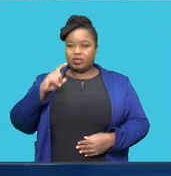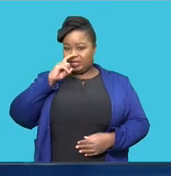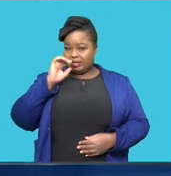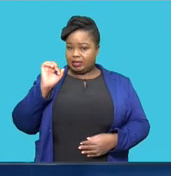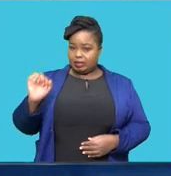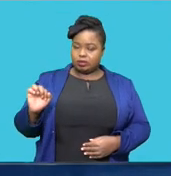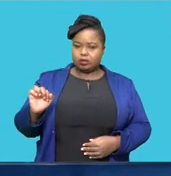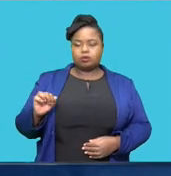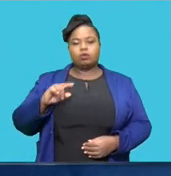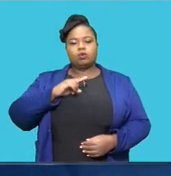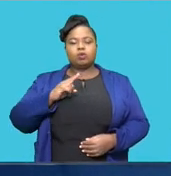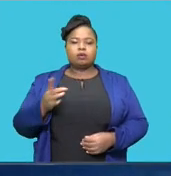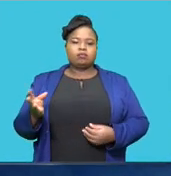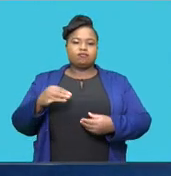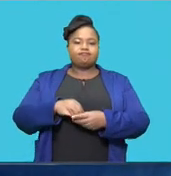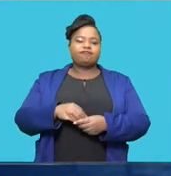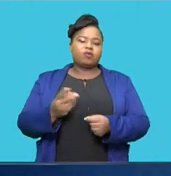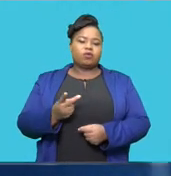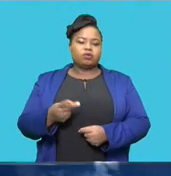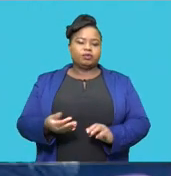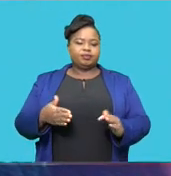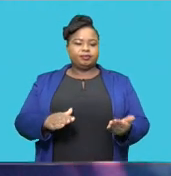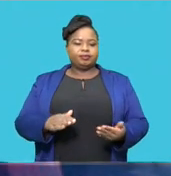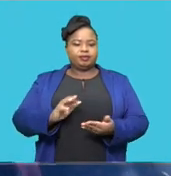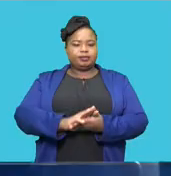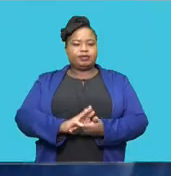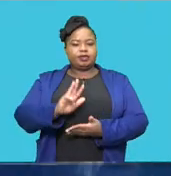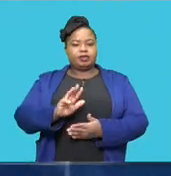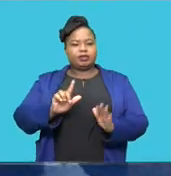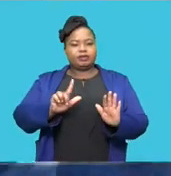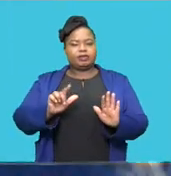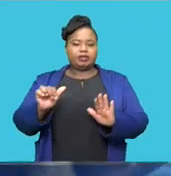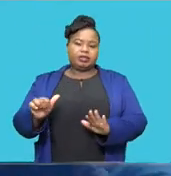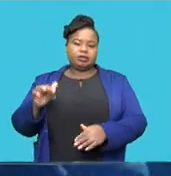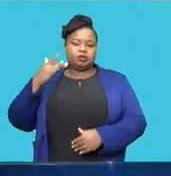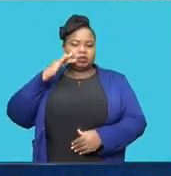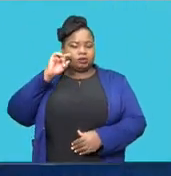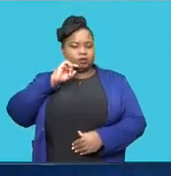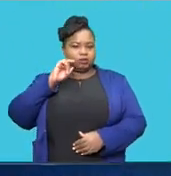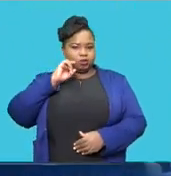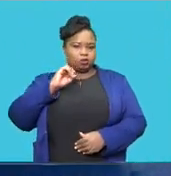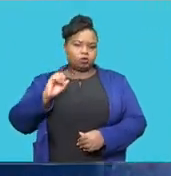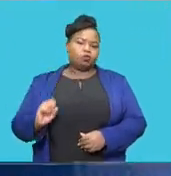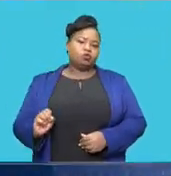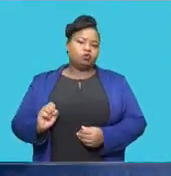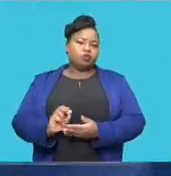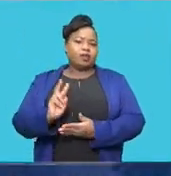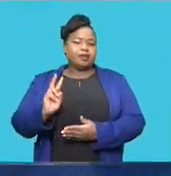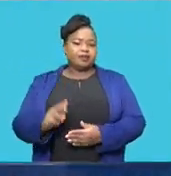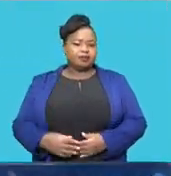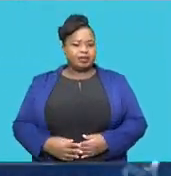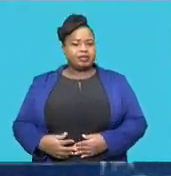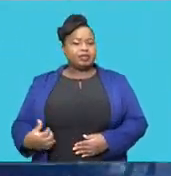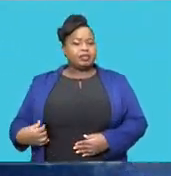Pieterson'S owathi wabalixhoba lokusweleka ngalo nyaka ka-1976 eneminyaka nje elishumi enesibini. Ecaleni kwam ke